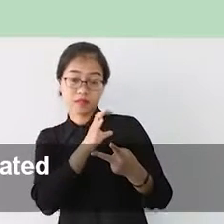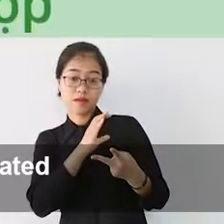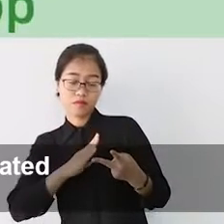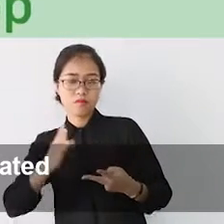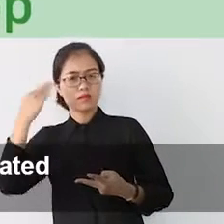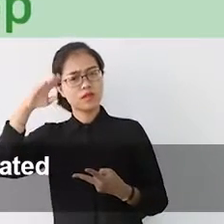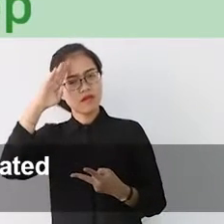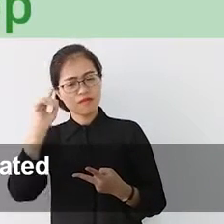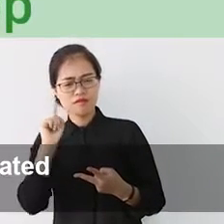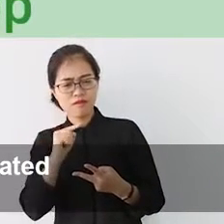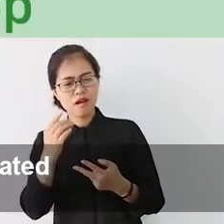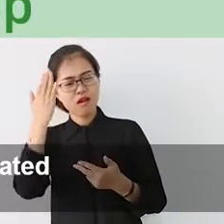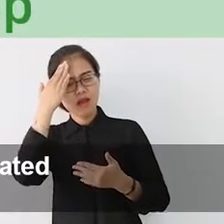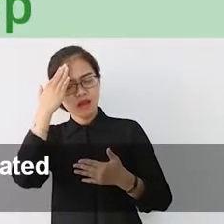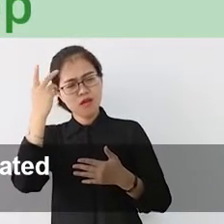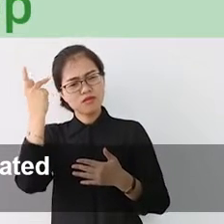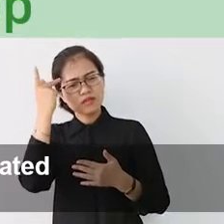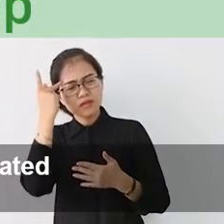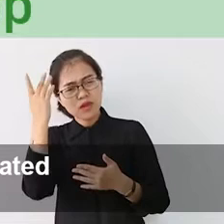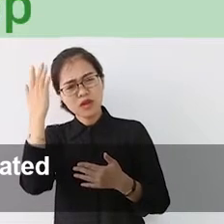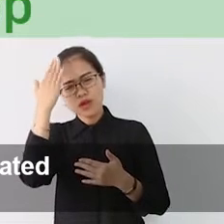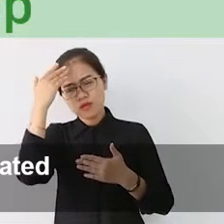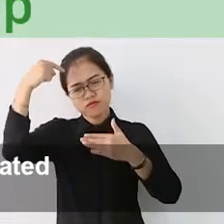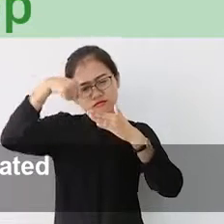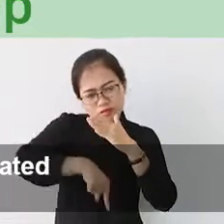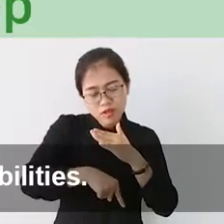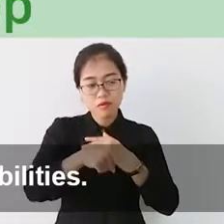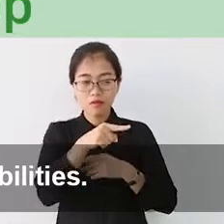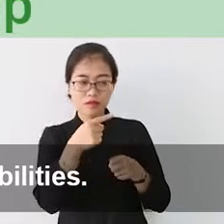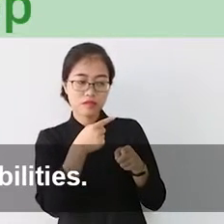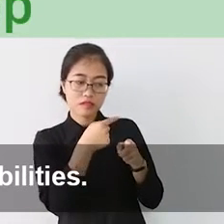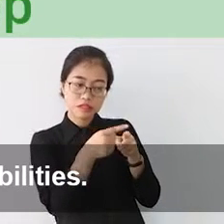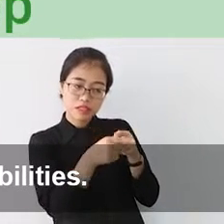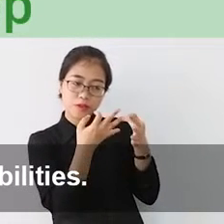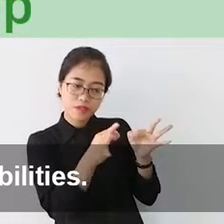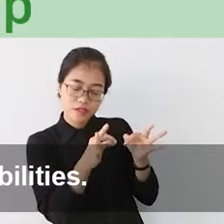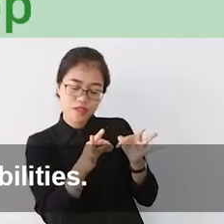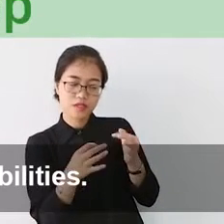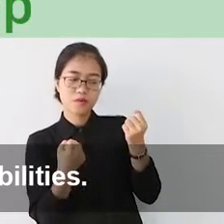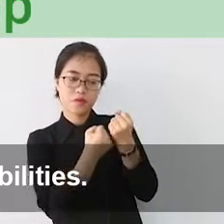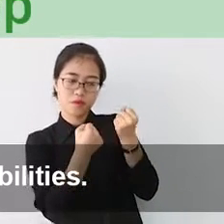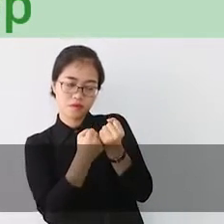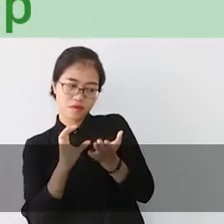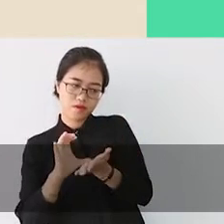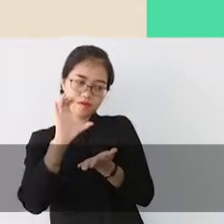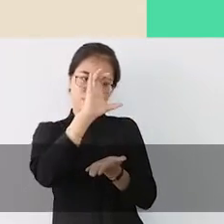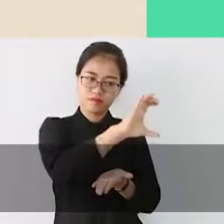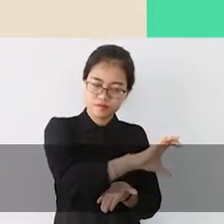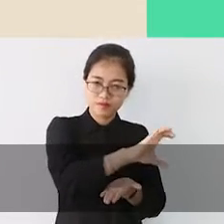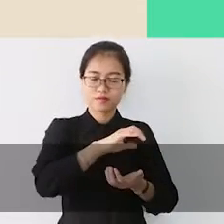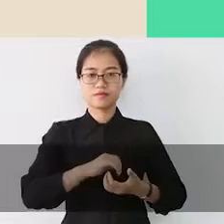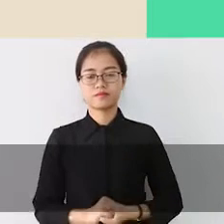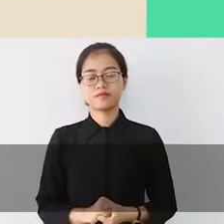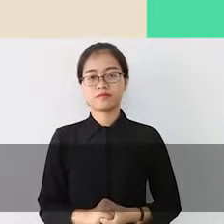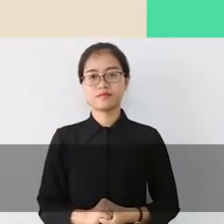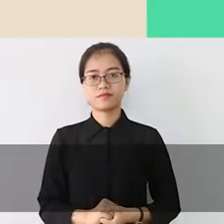2. Năng lực của cán bộ giảng viên đại học được xây dựng cùng với sự hiểu biết sâu sắc hơn về các vấn đề khuyết tật và từ đó phát triển chiến lược cung cấp